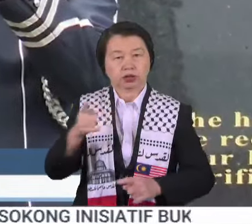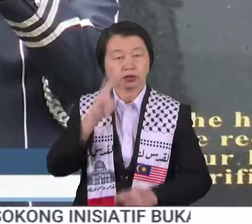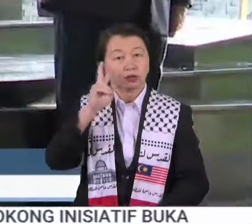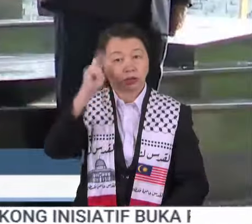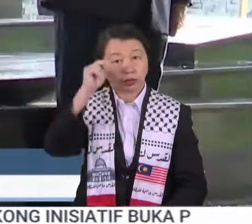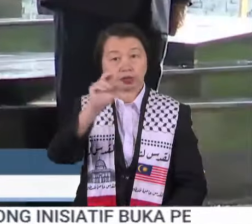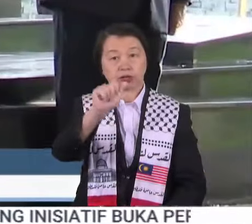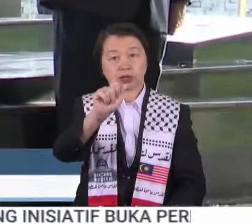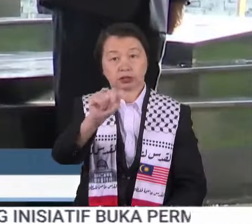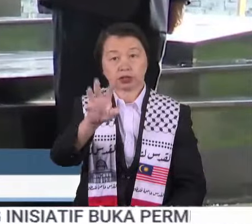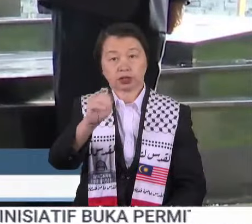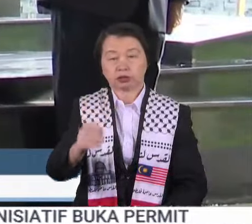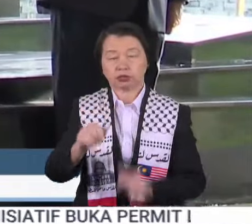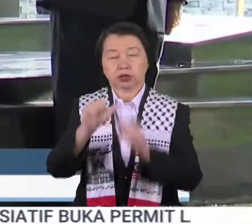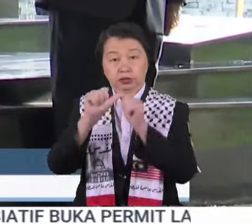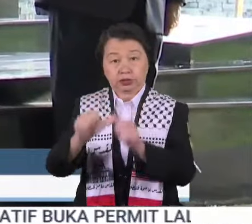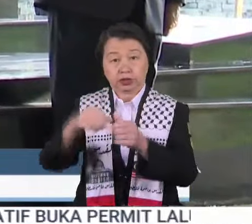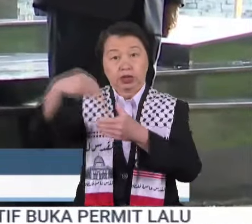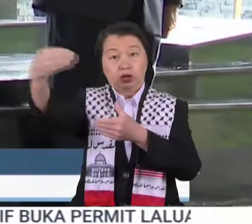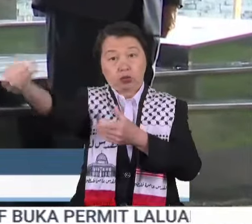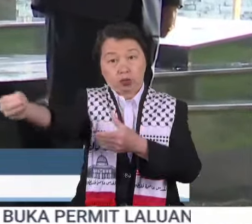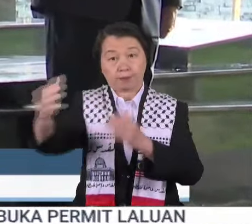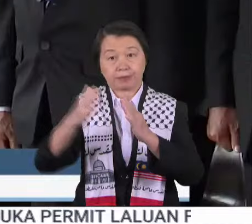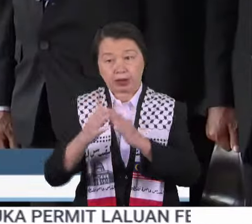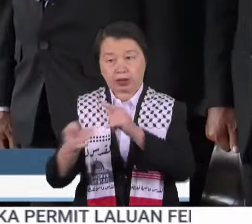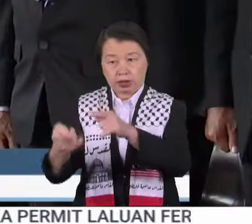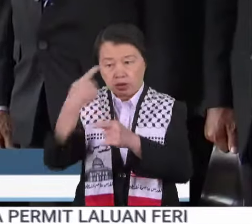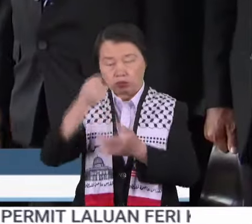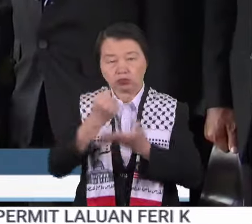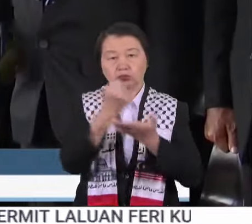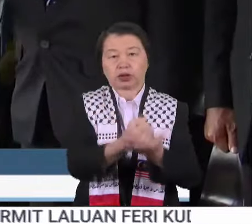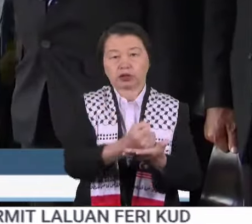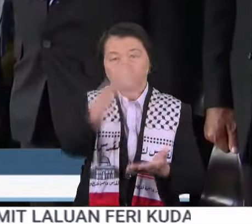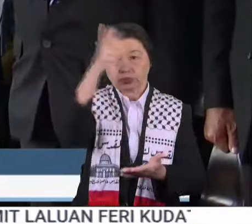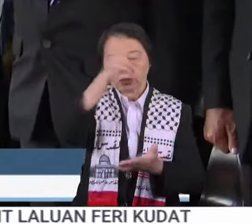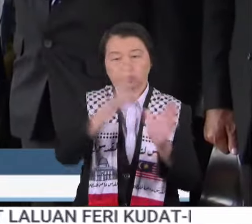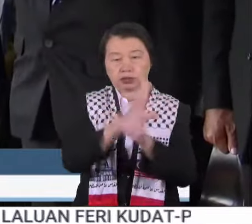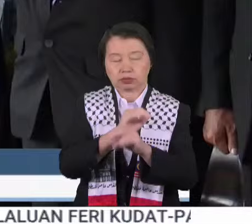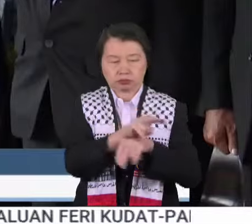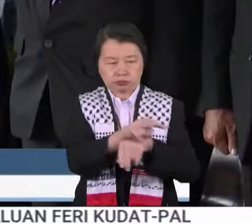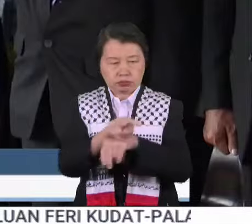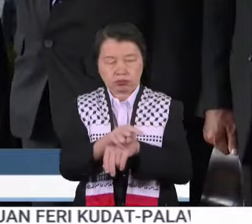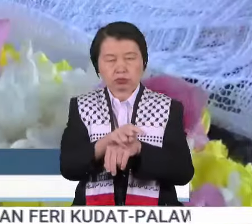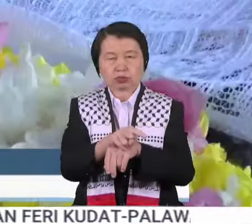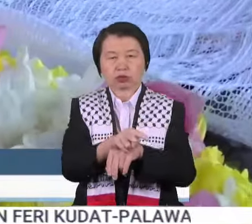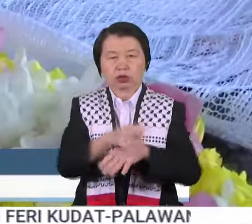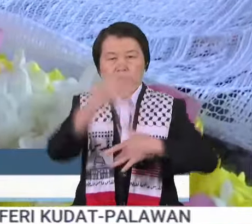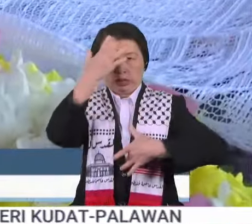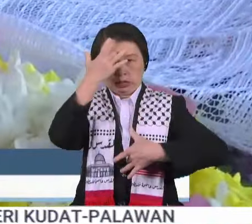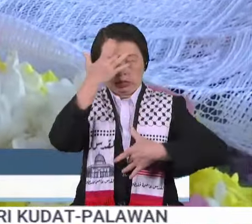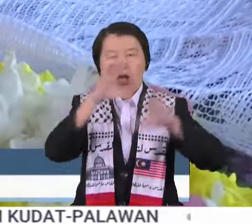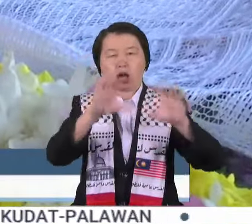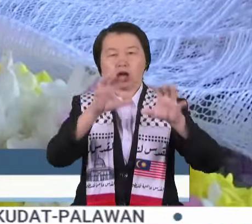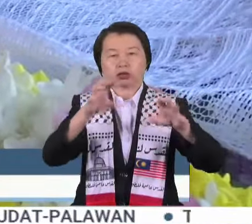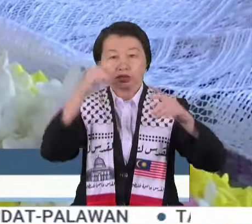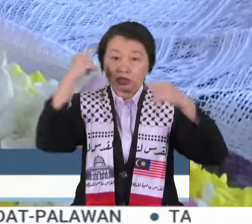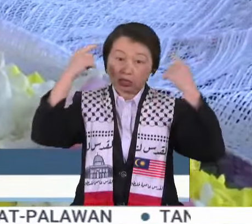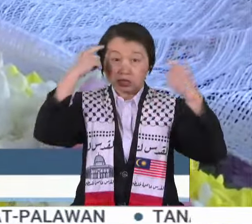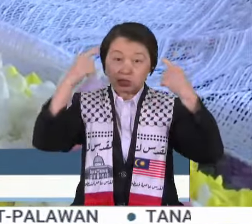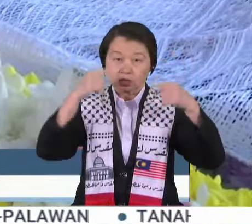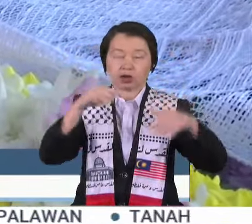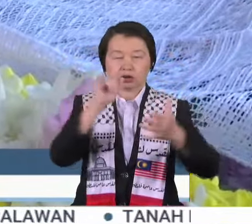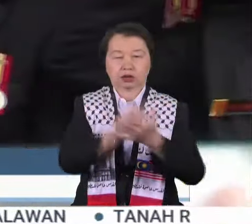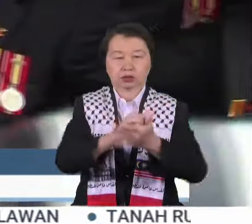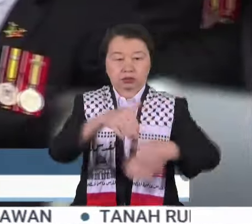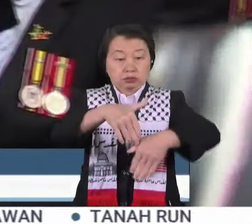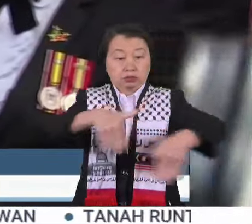ATM yang menetap di luar Bandar itu bagi membantu kerajaan Negeri memantau wabak rabis di sepanjang kawasan sempadan Negeri